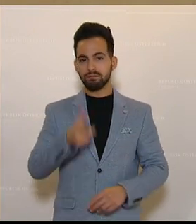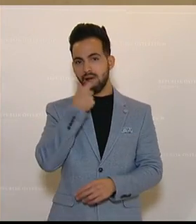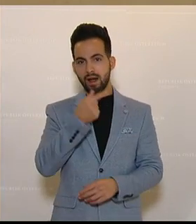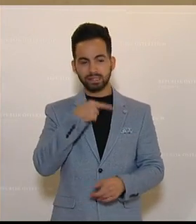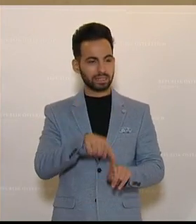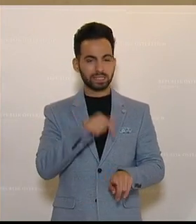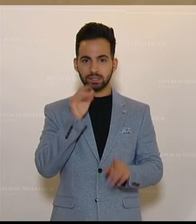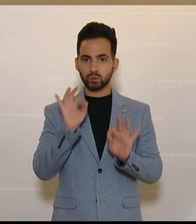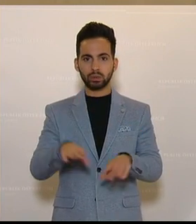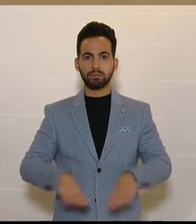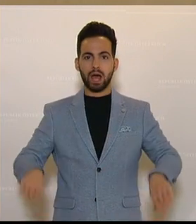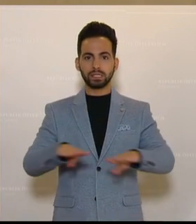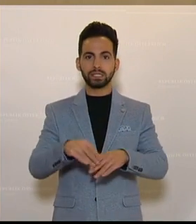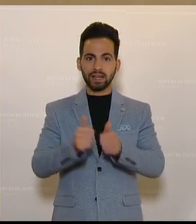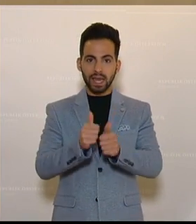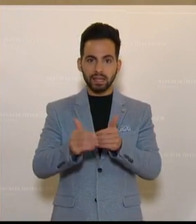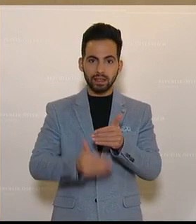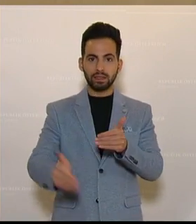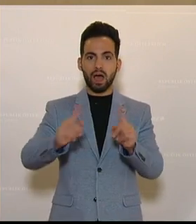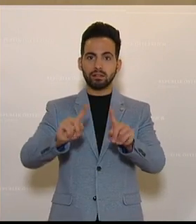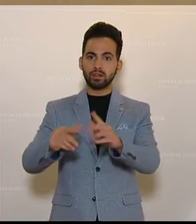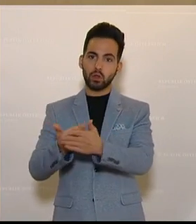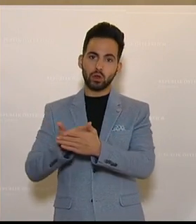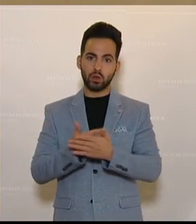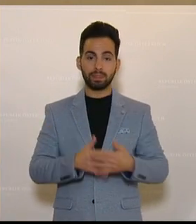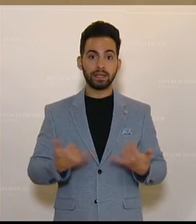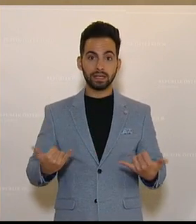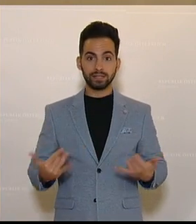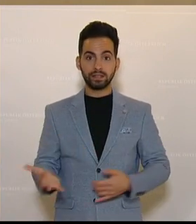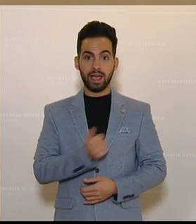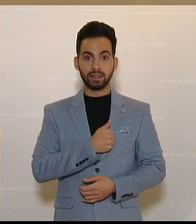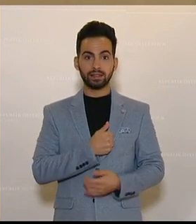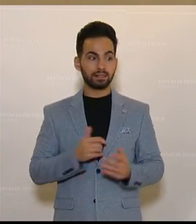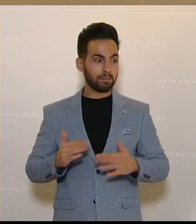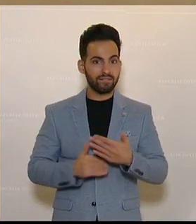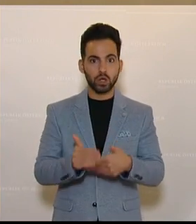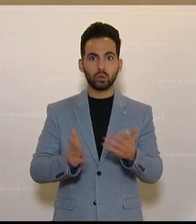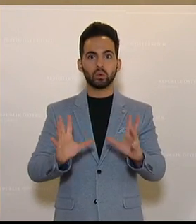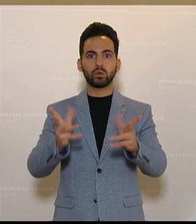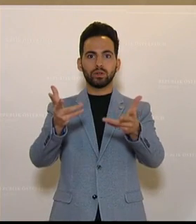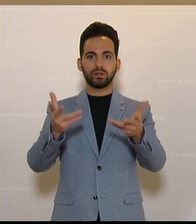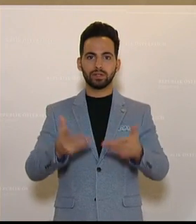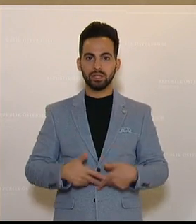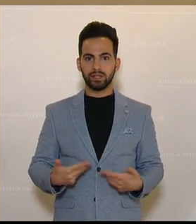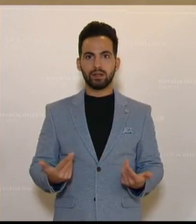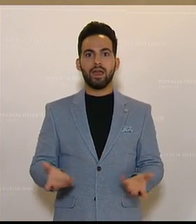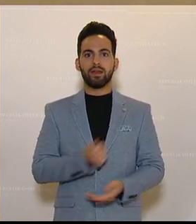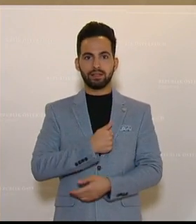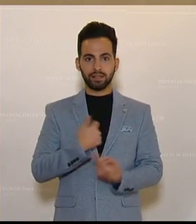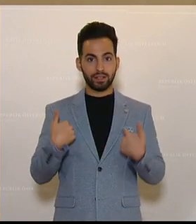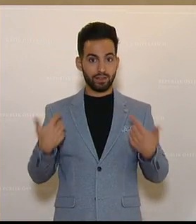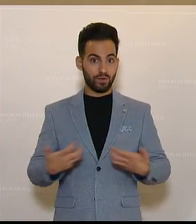keine solide Grundlage mehr. Und jetzt kommt endlich Bewegung in die Sache und ich freue